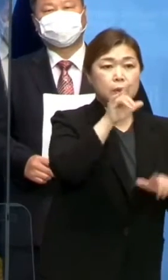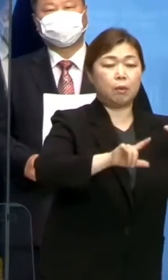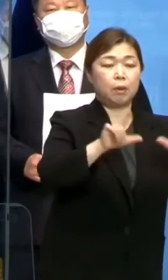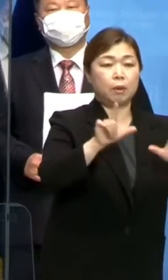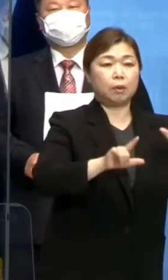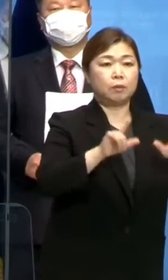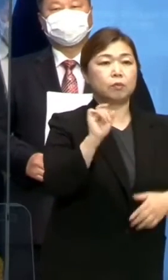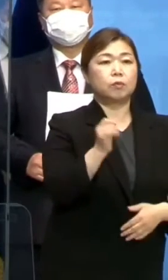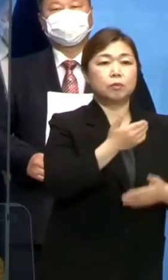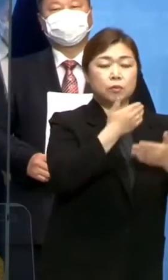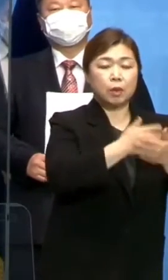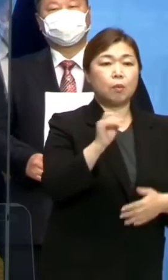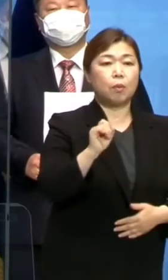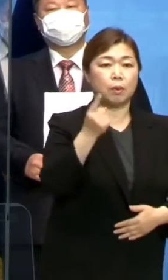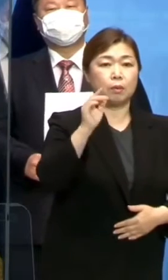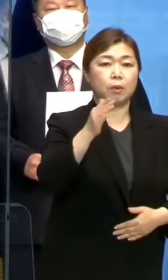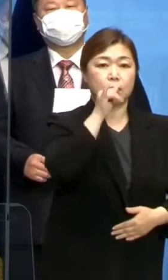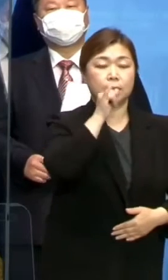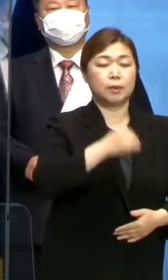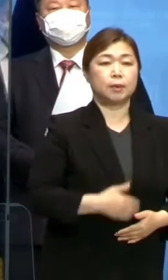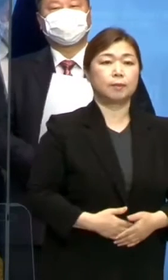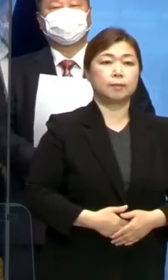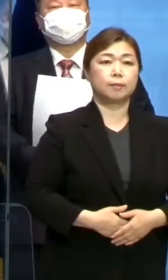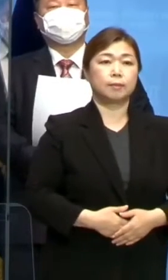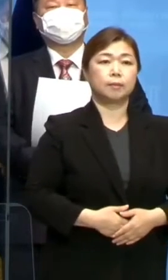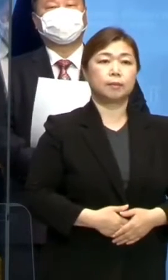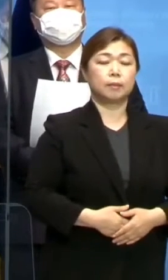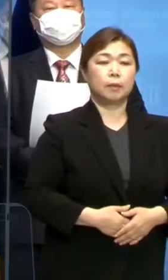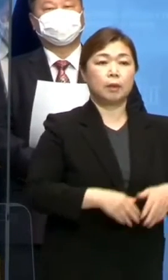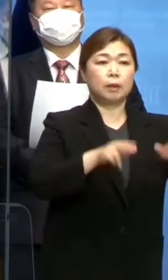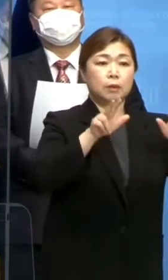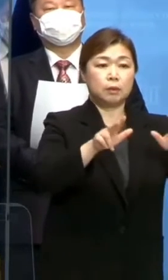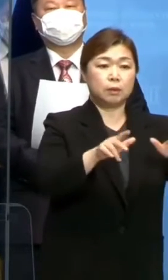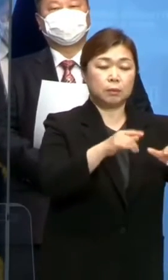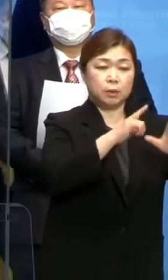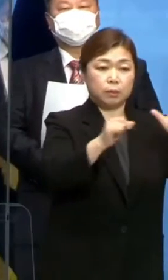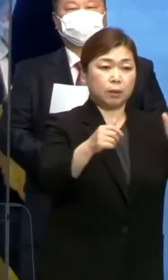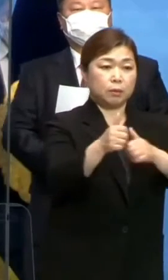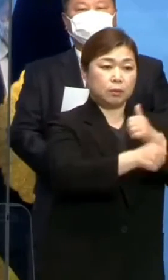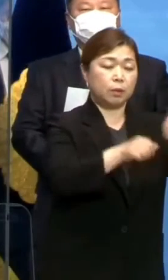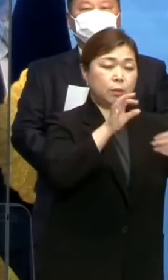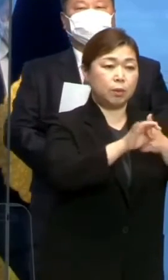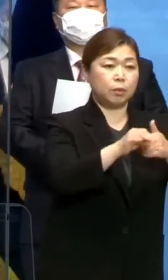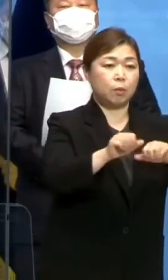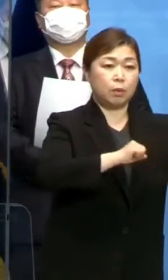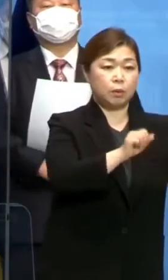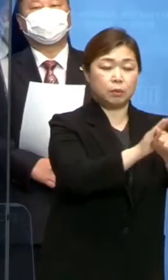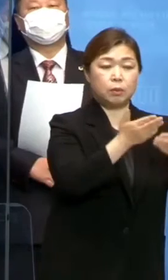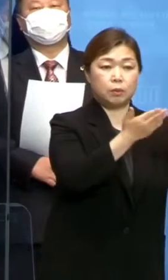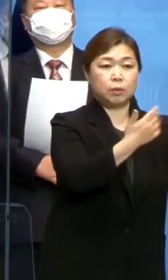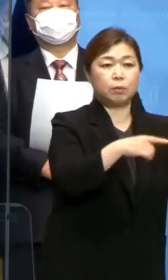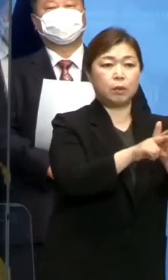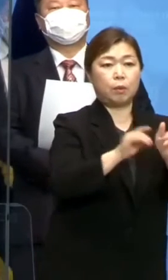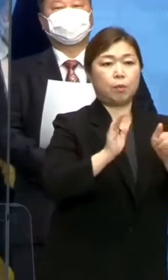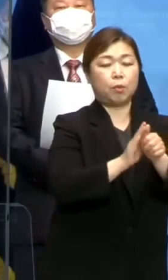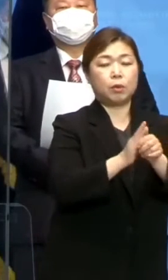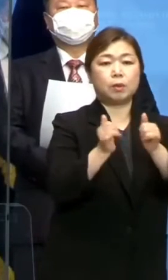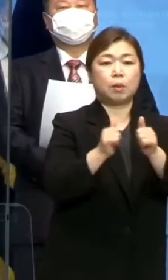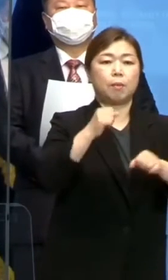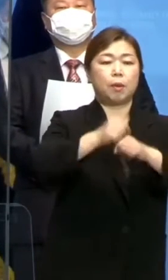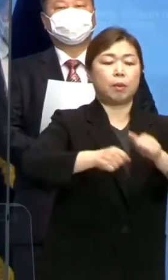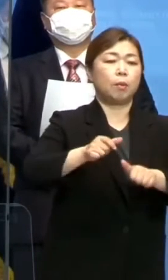주원인이 되고 있습니다 현재 지방에는 의정 활동을 지원하기 위한 보자 인력을